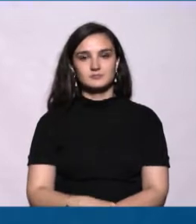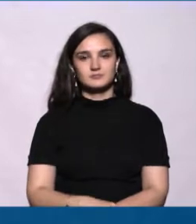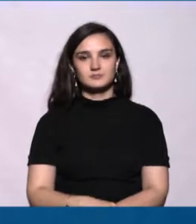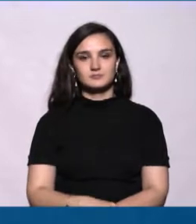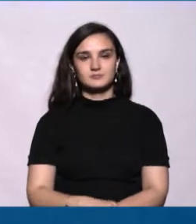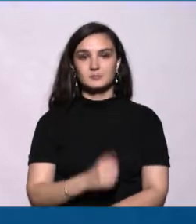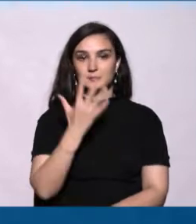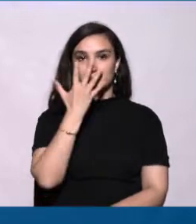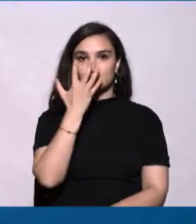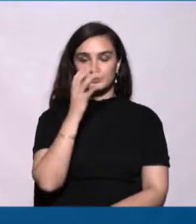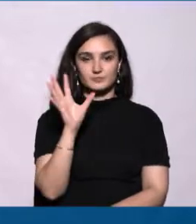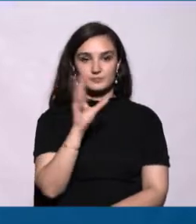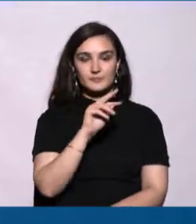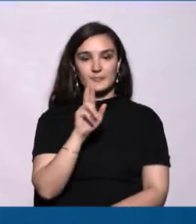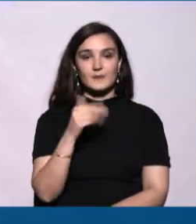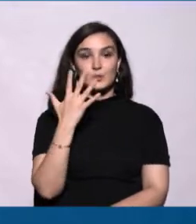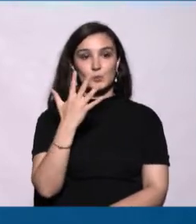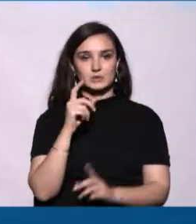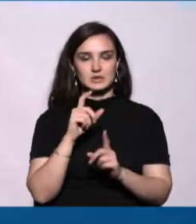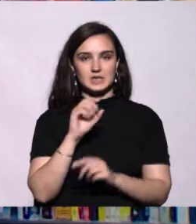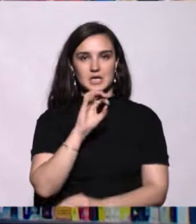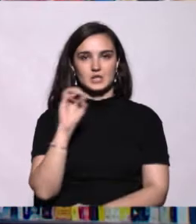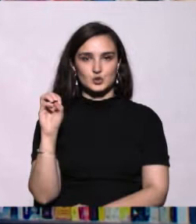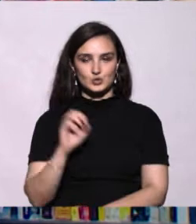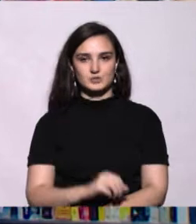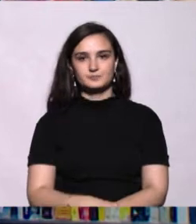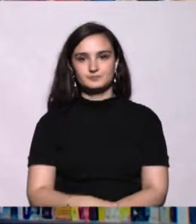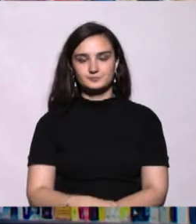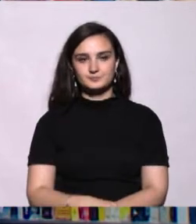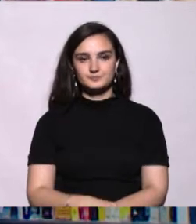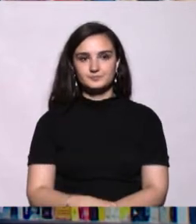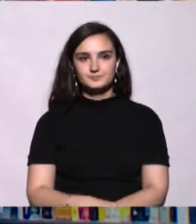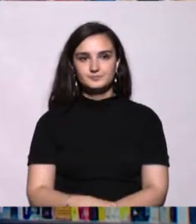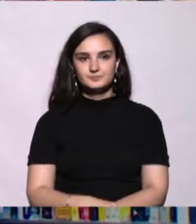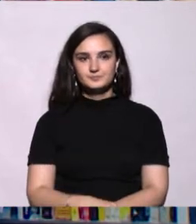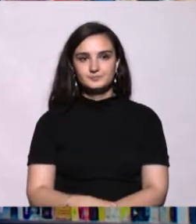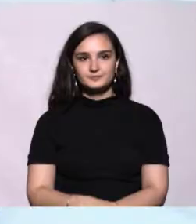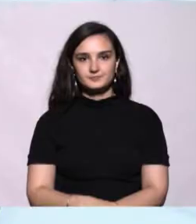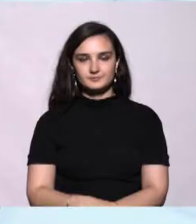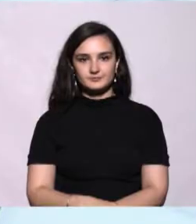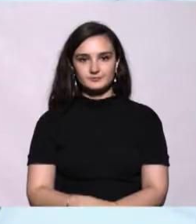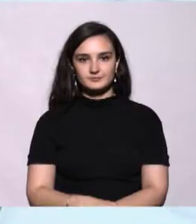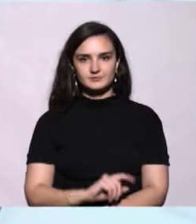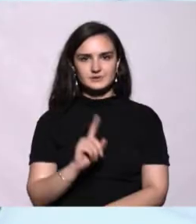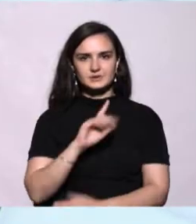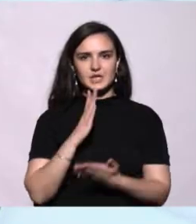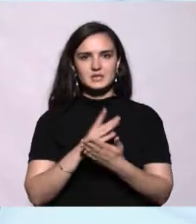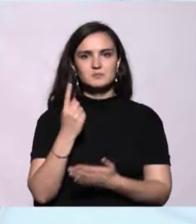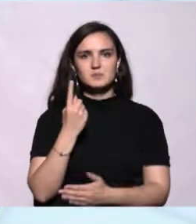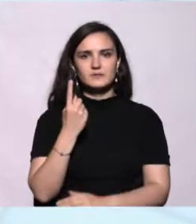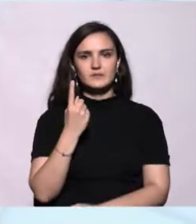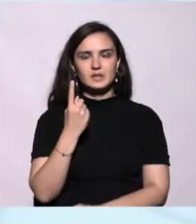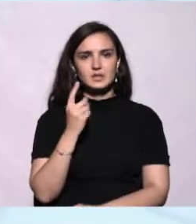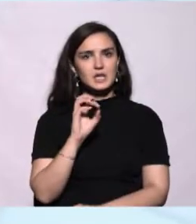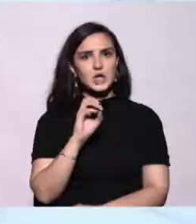flashcards, pictures and 5 letters. 5 ასობგერას. So, what is the first letter